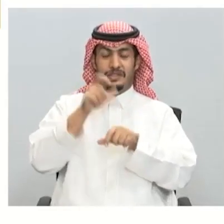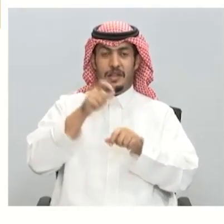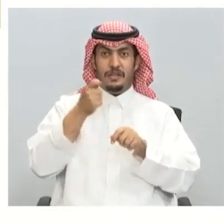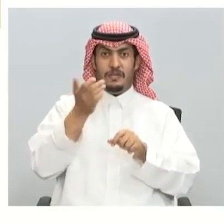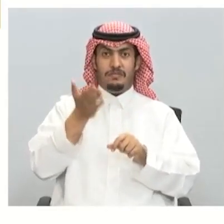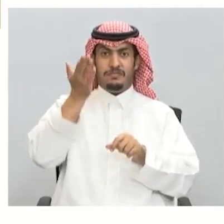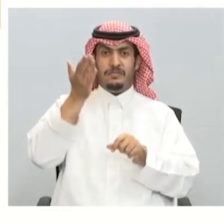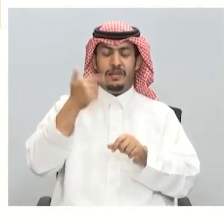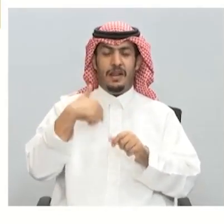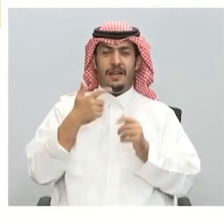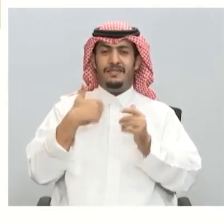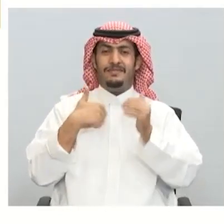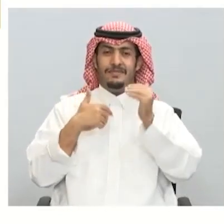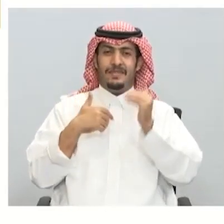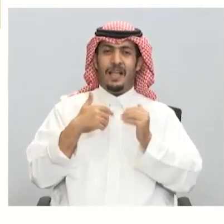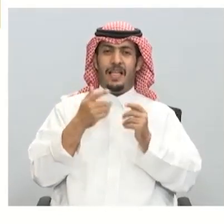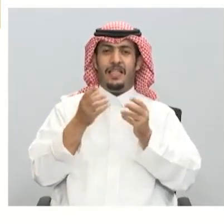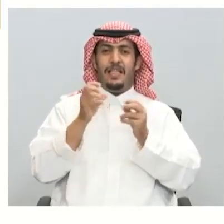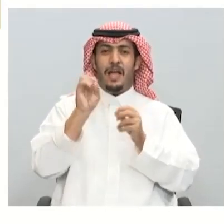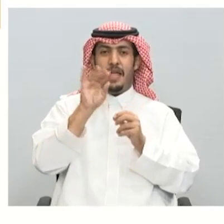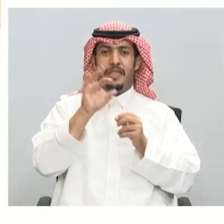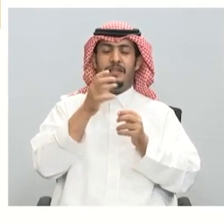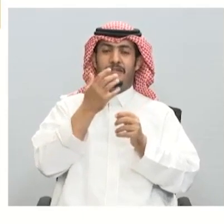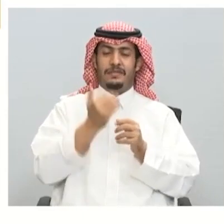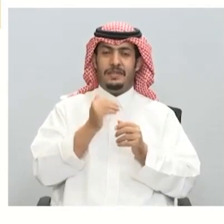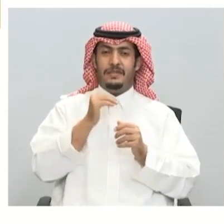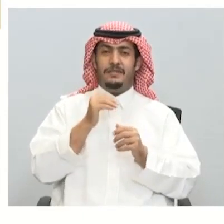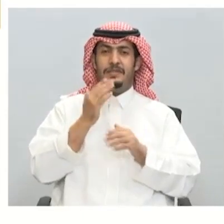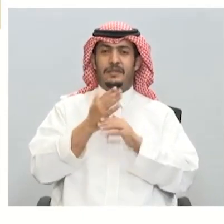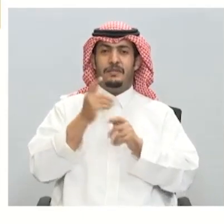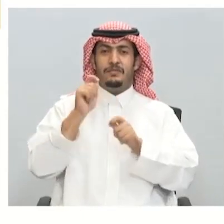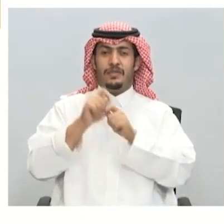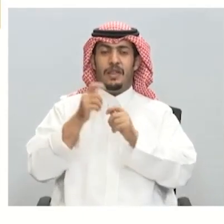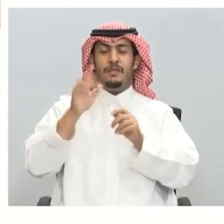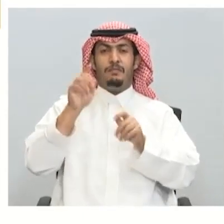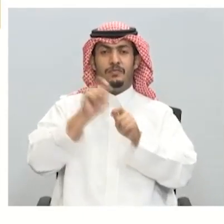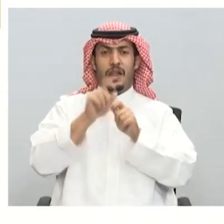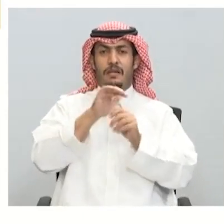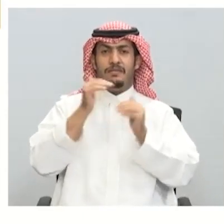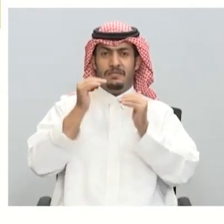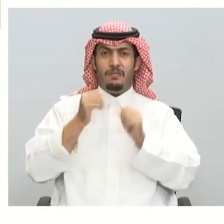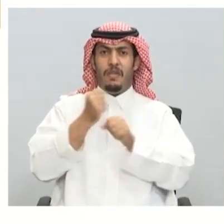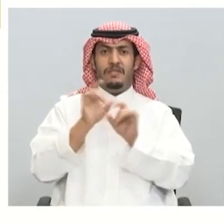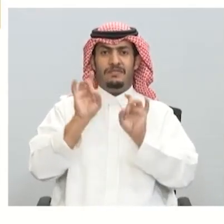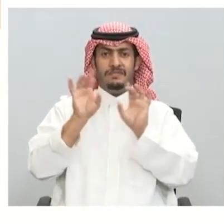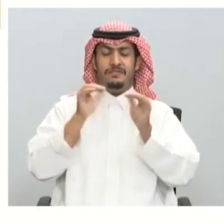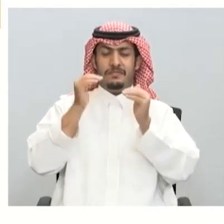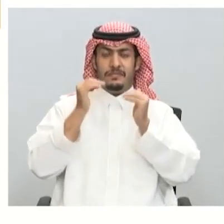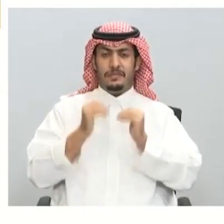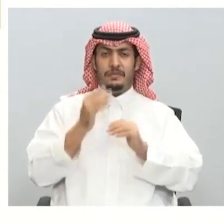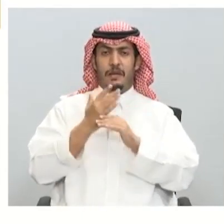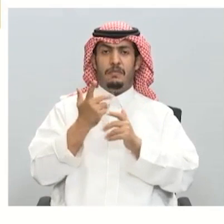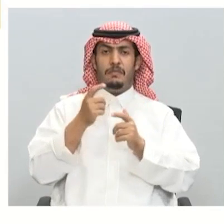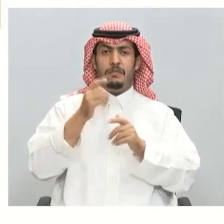مرتفعه سيقلل ماذا الكميات وبالتالي يعتمد على ذلك المصانع ستقلل الموظفين لان ليس هنالك كميات